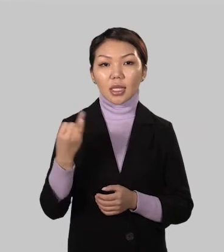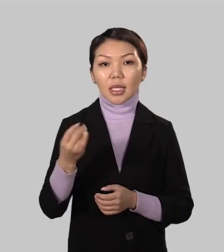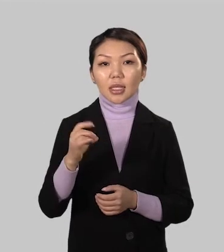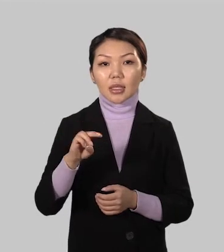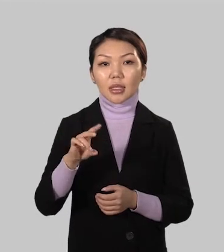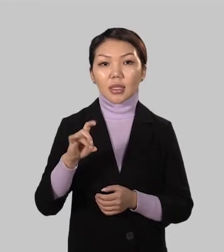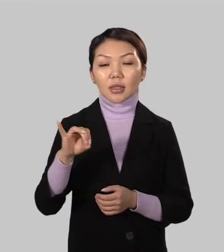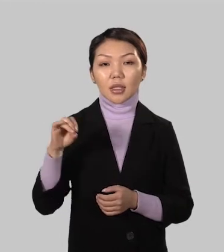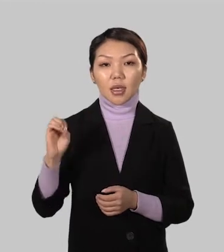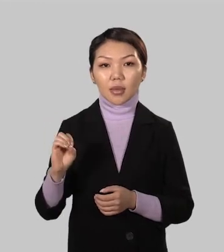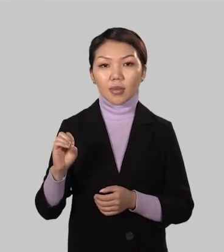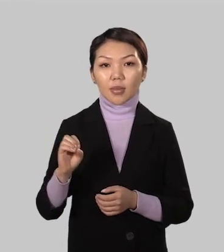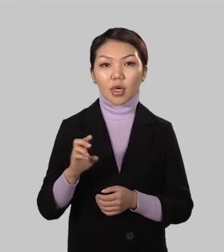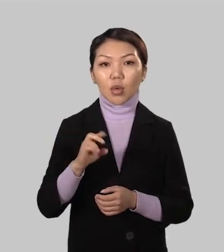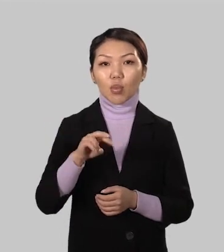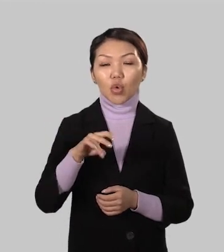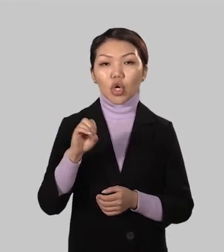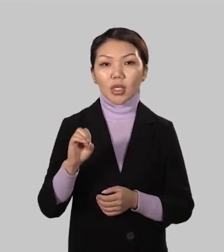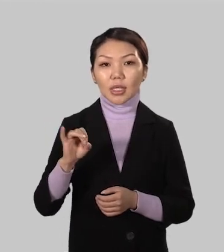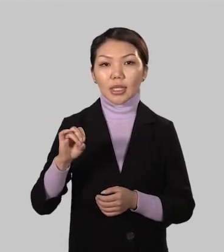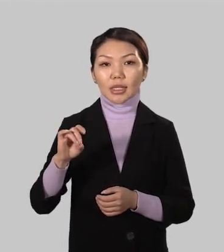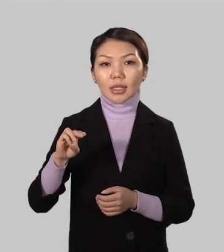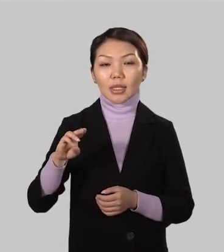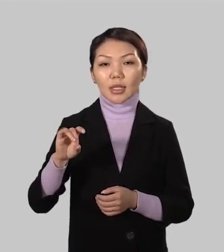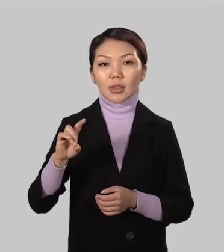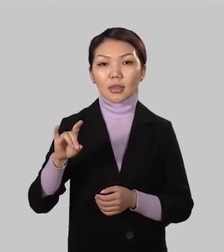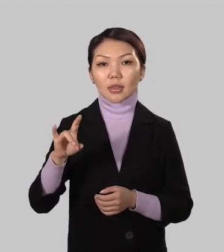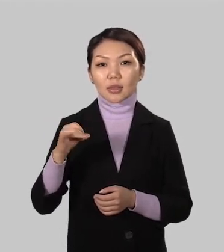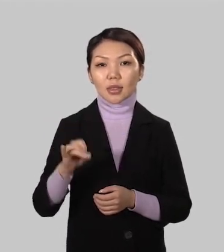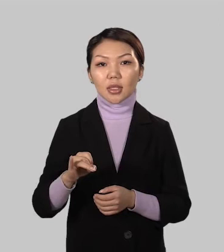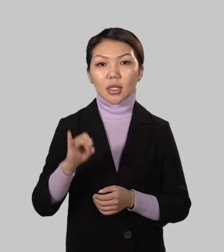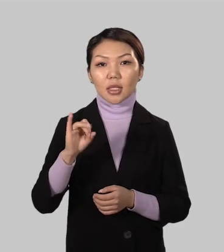интереснее более интересный